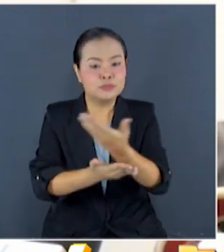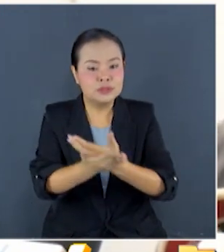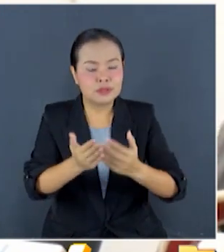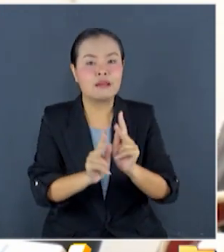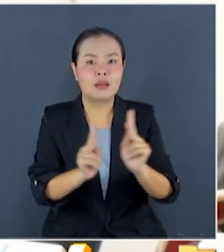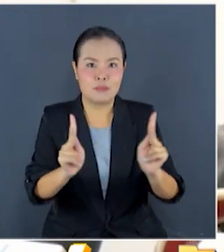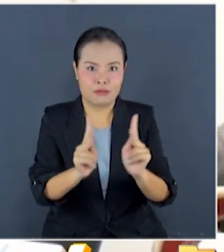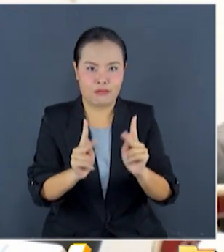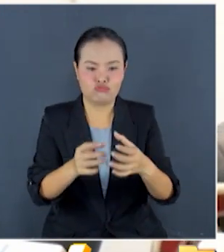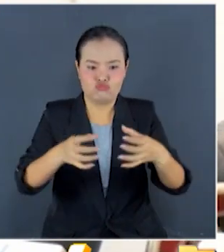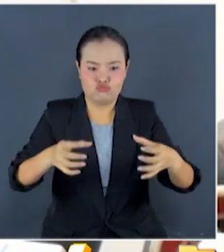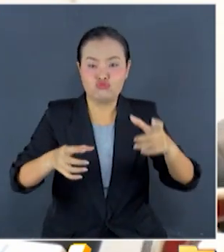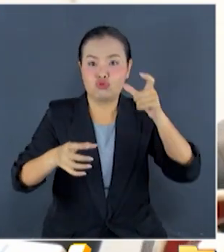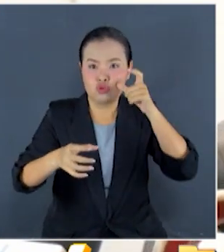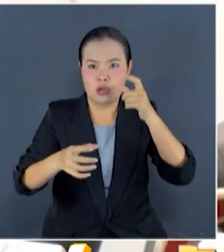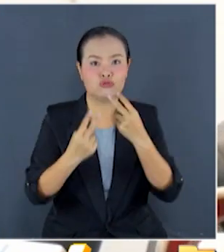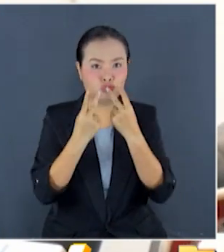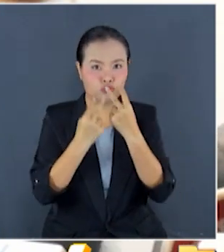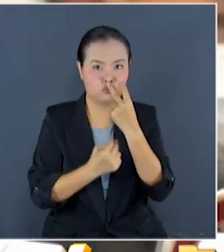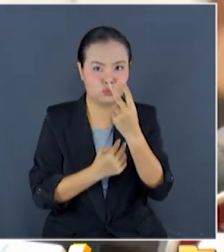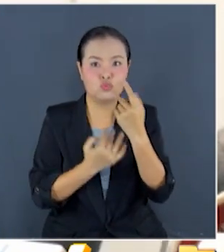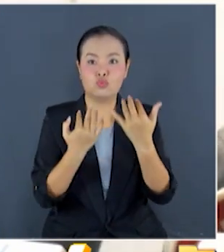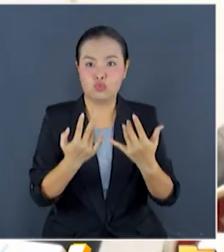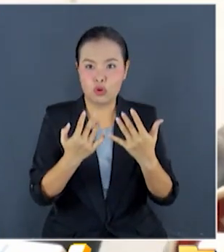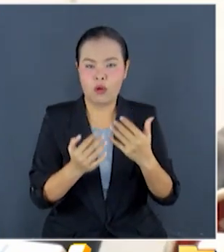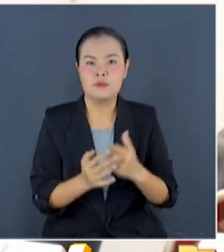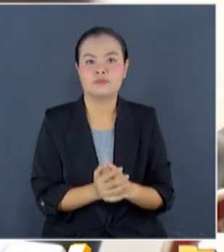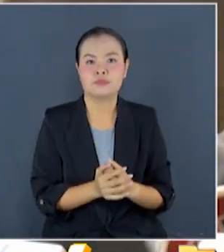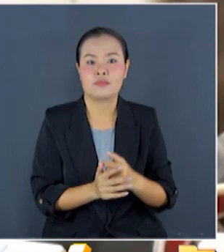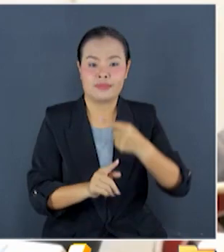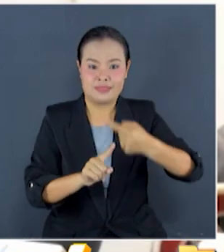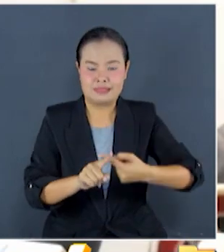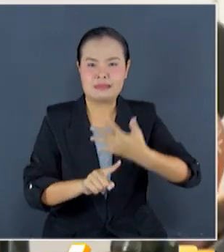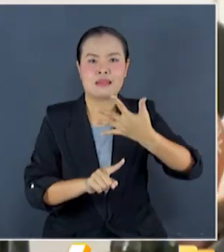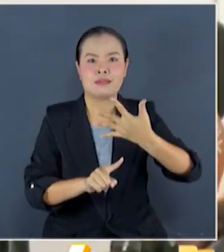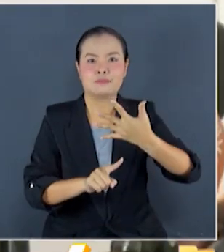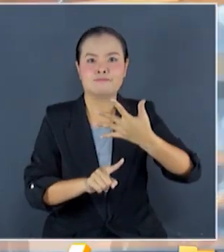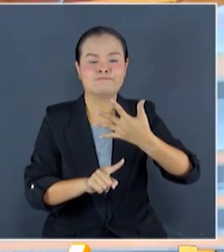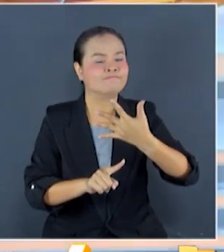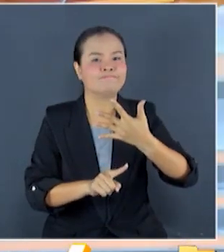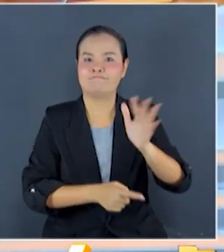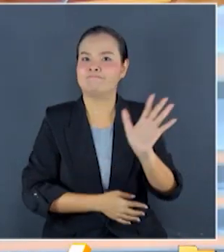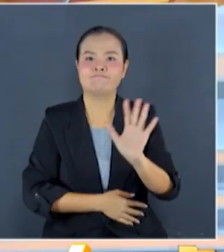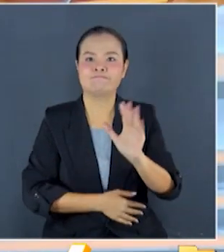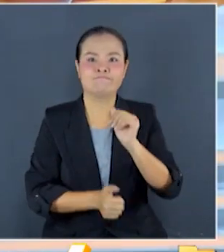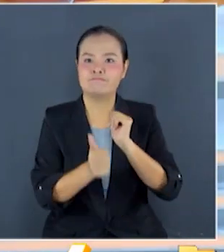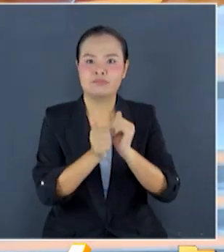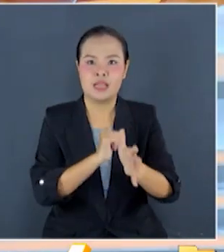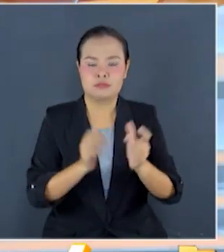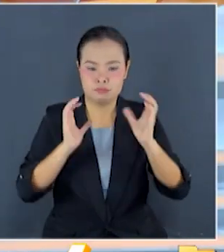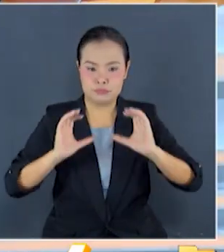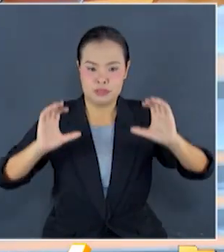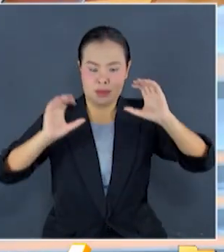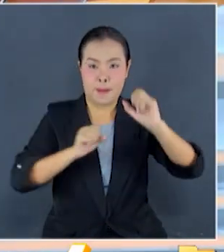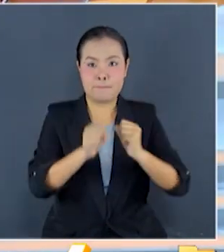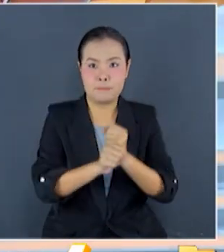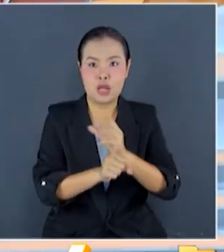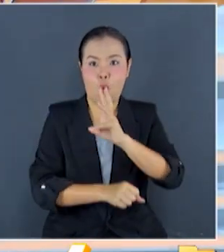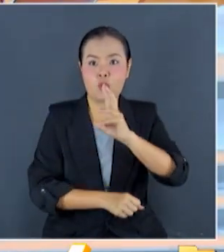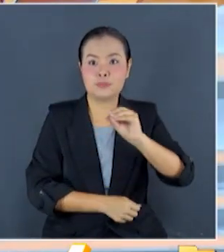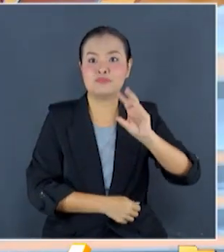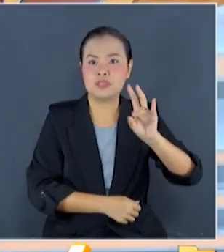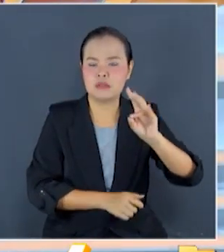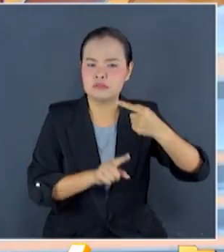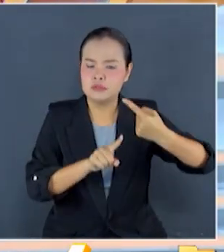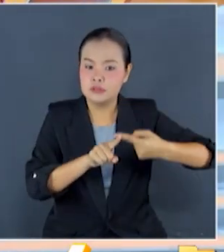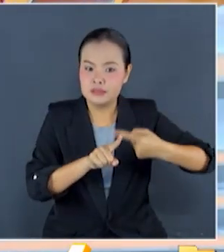กรรมการชุดใหญ่นะครับอ่ะเดี๋ยวรอตามความคืบหน้าเรารู้แน่ๆว่าพฤษภาคมเนี่ยยังไงแจกไม่ทันแต่รัฐบาลเนี่ยมั่นใจว่าภายในปี67เพราะมันเหลืออีก